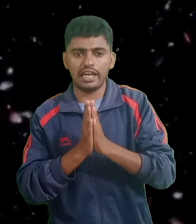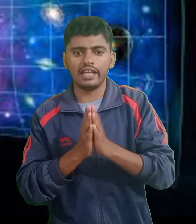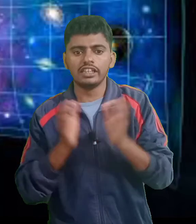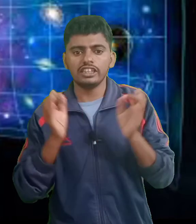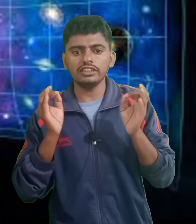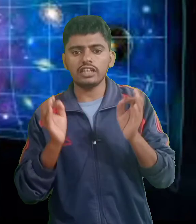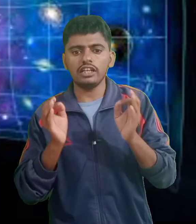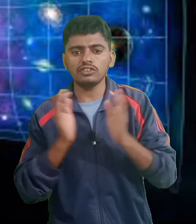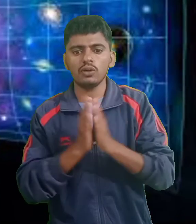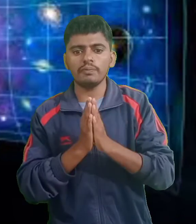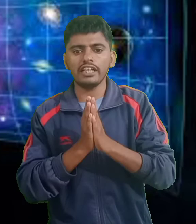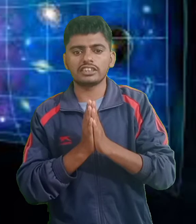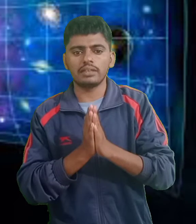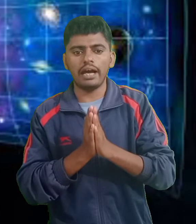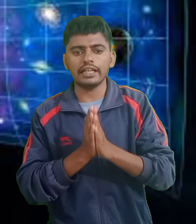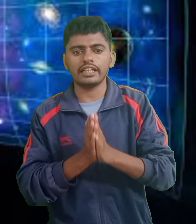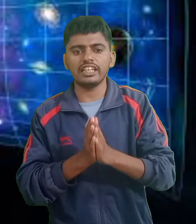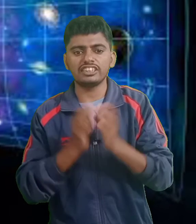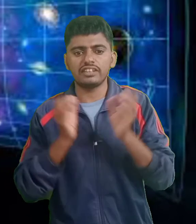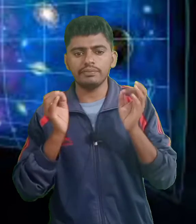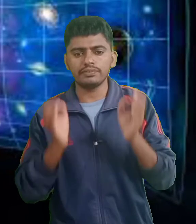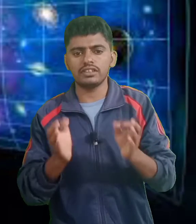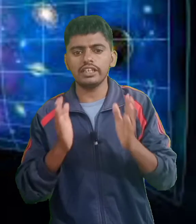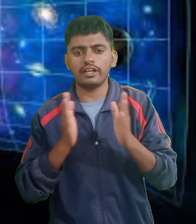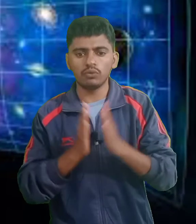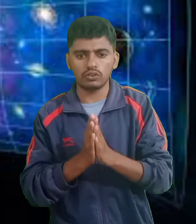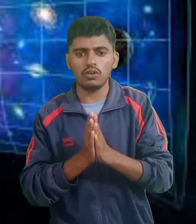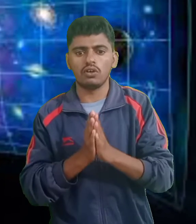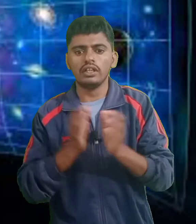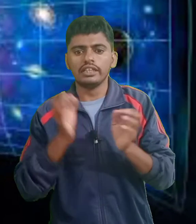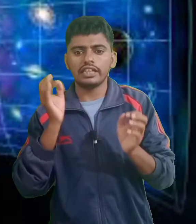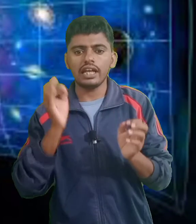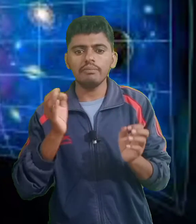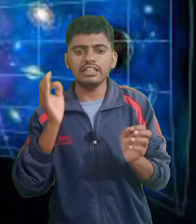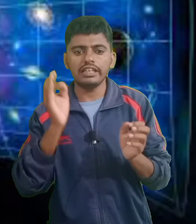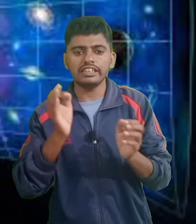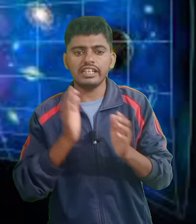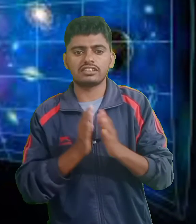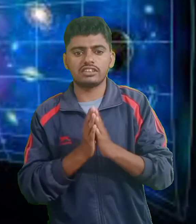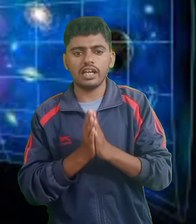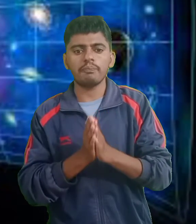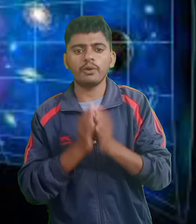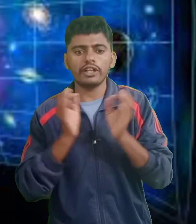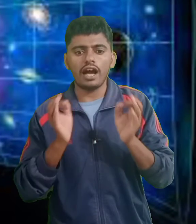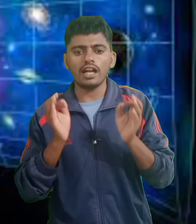जा सकता है। इस टेलीस्कोप का इस्तेमाल करके इसे एक्चुअली कहूँ तो